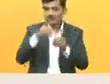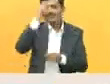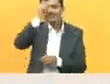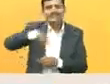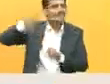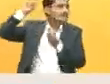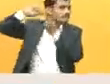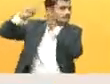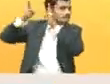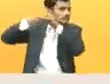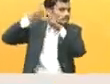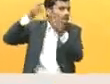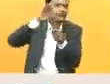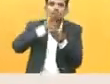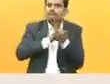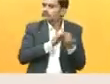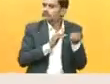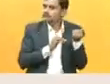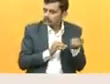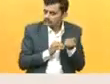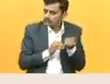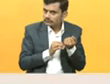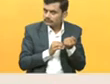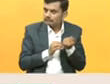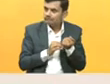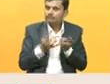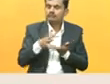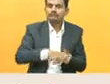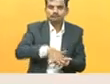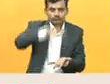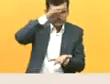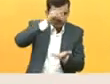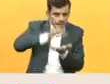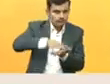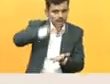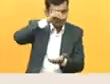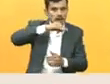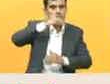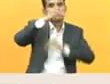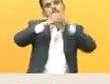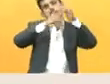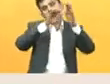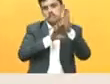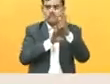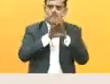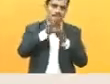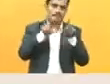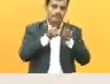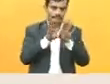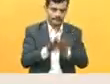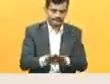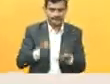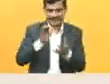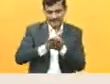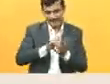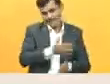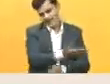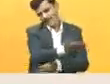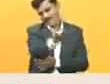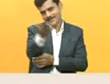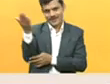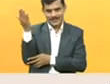भी सहेजना है, उनसे प्रेरणा लेते हुए आगे बढ़ना है। मेरे प्यारे